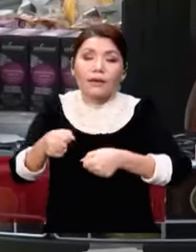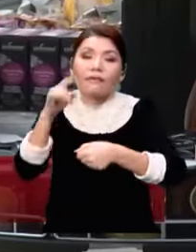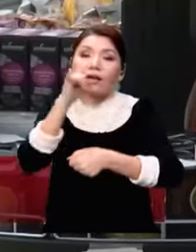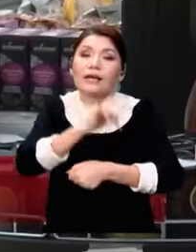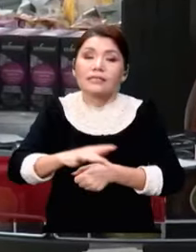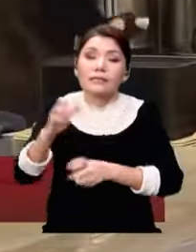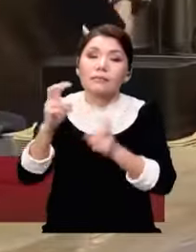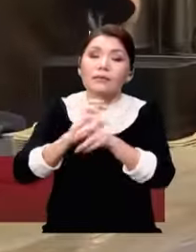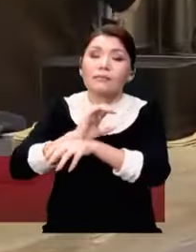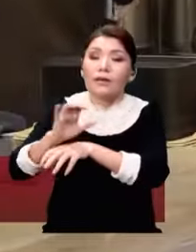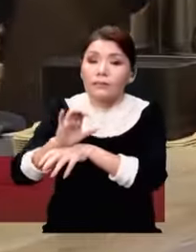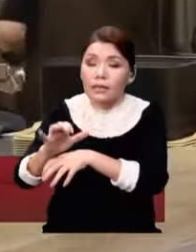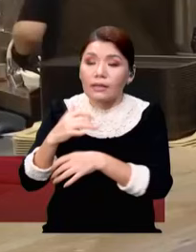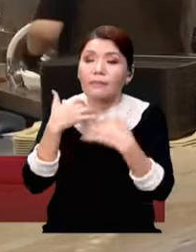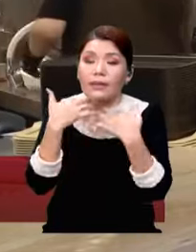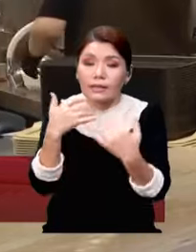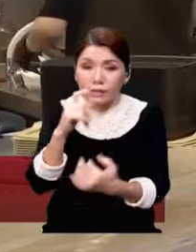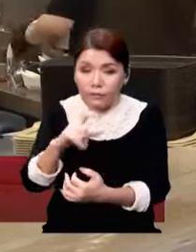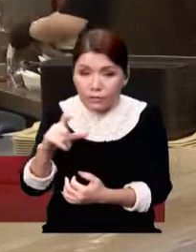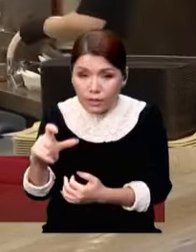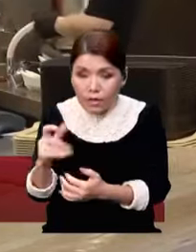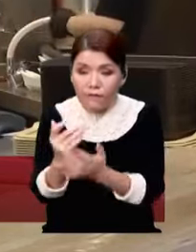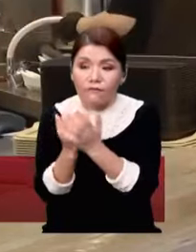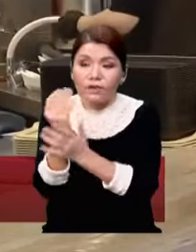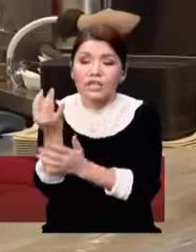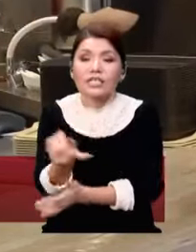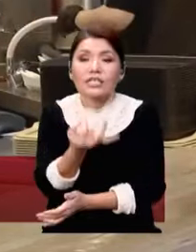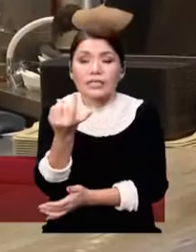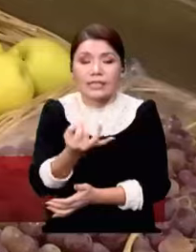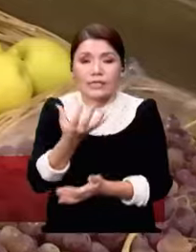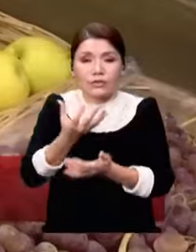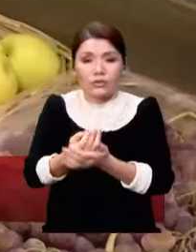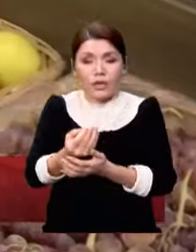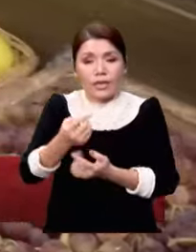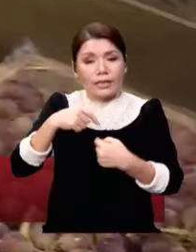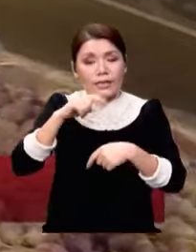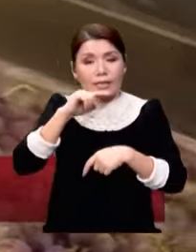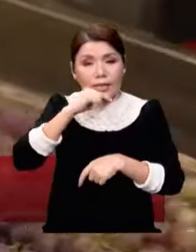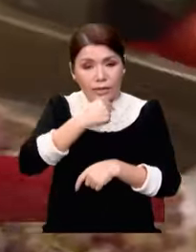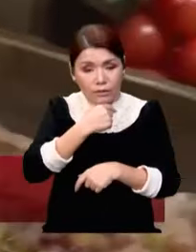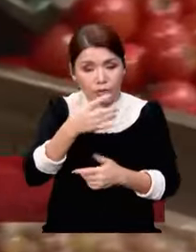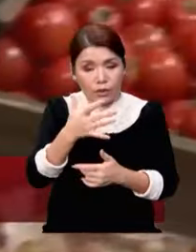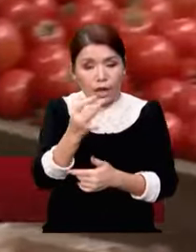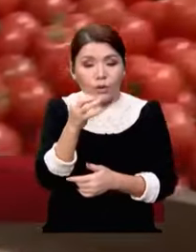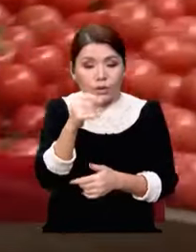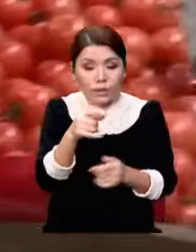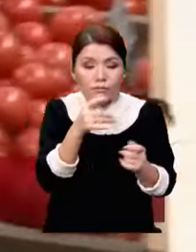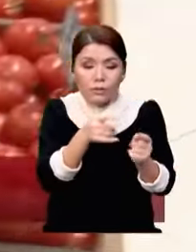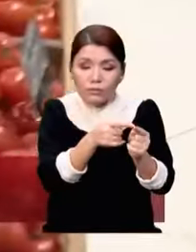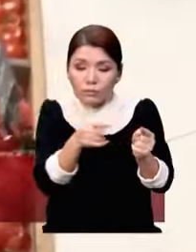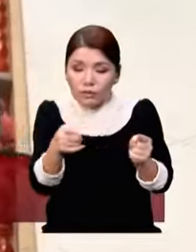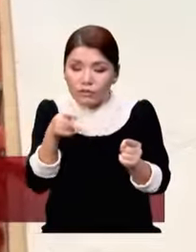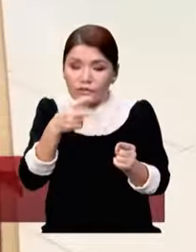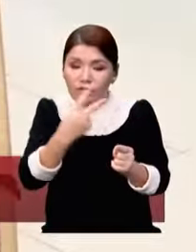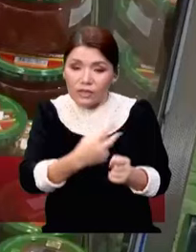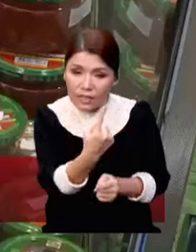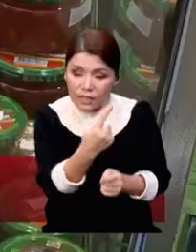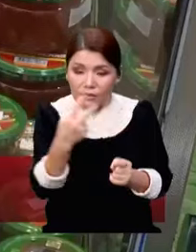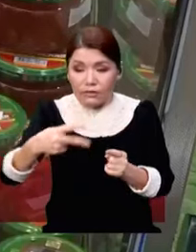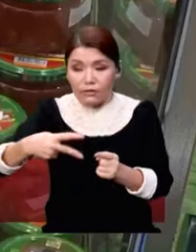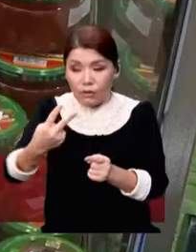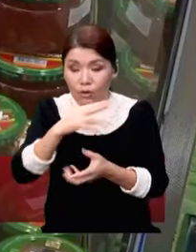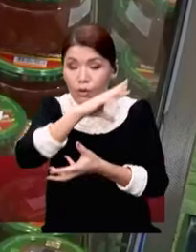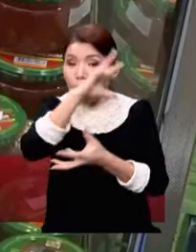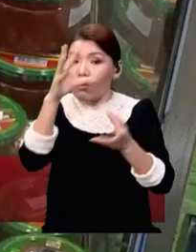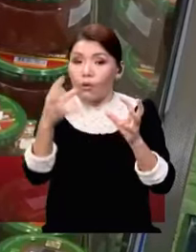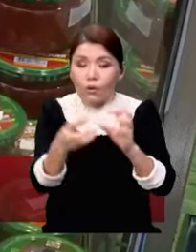казахстанских производителей и потребителей, но и выше интересов отечественной экономики. Так, аудит за период 2021-2022 годов охватил